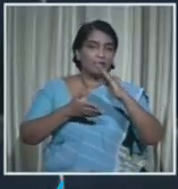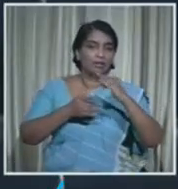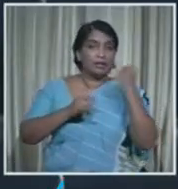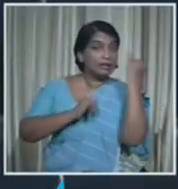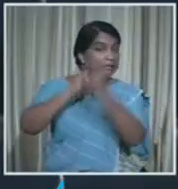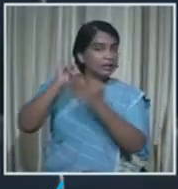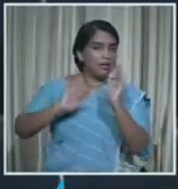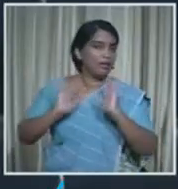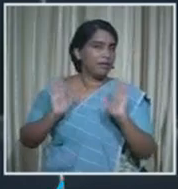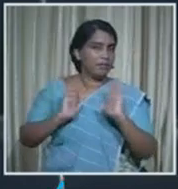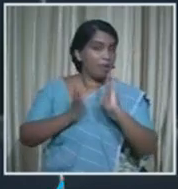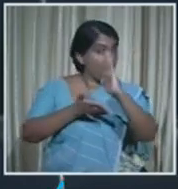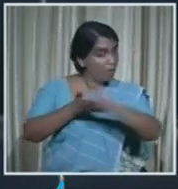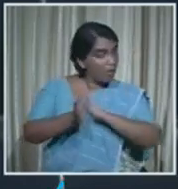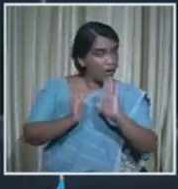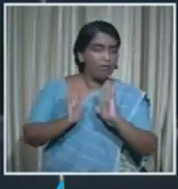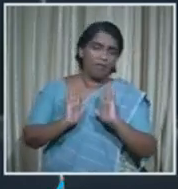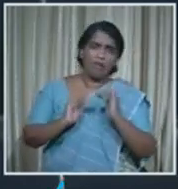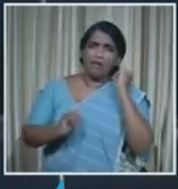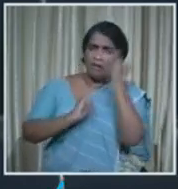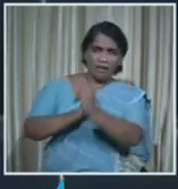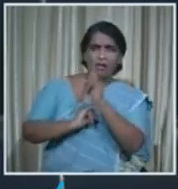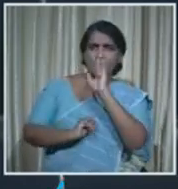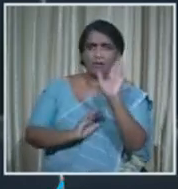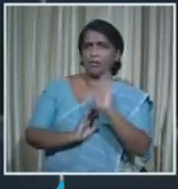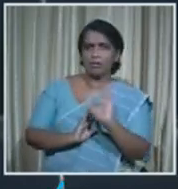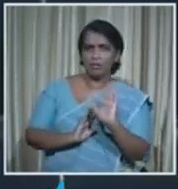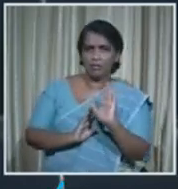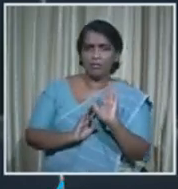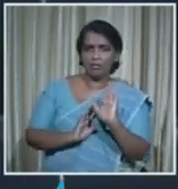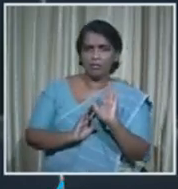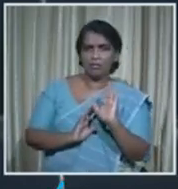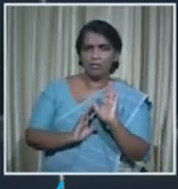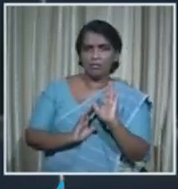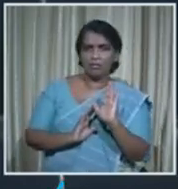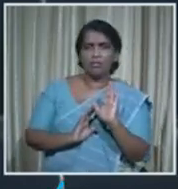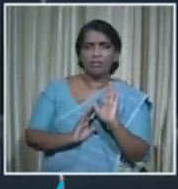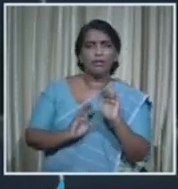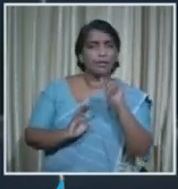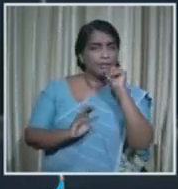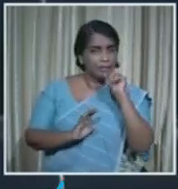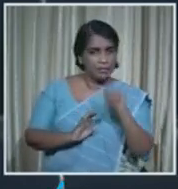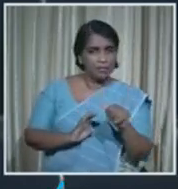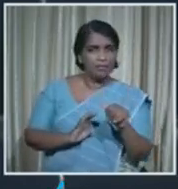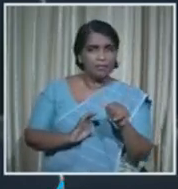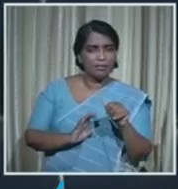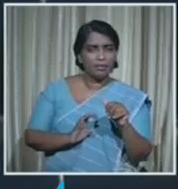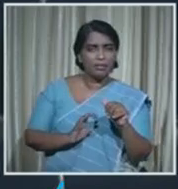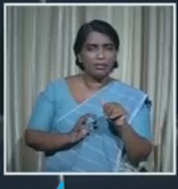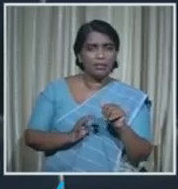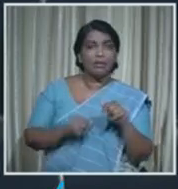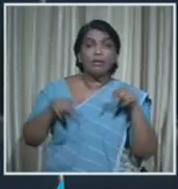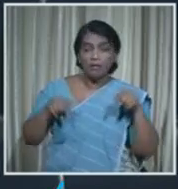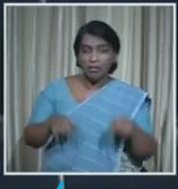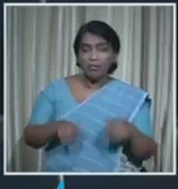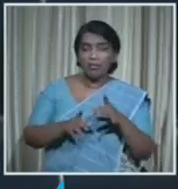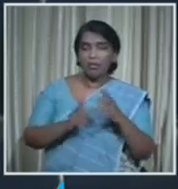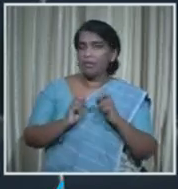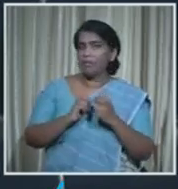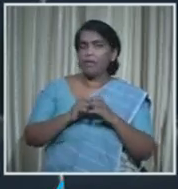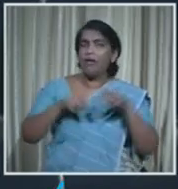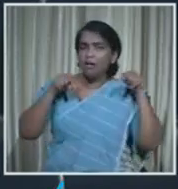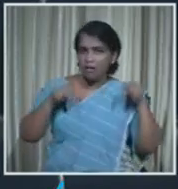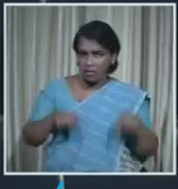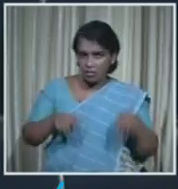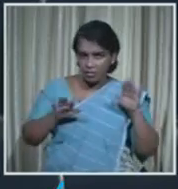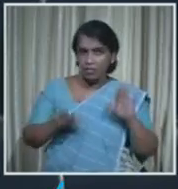epa eka kelimma etakota pratichaarya awa meka wadiya etta wasenma metana inna metana wada unusum wen ada tiyenne